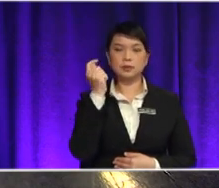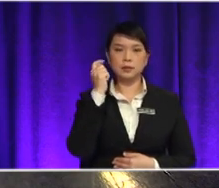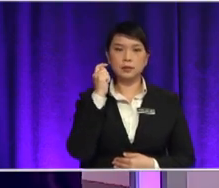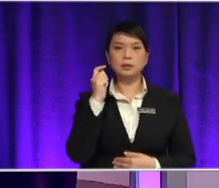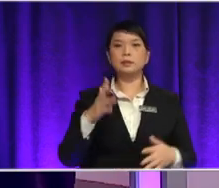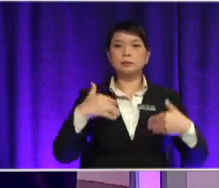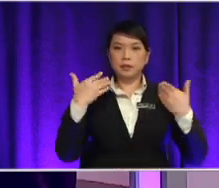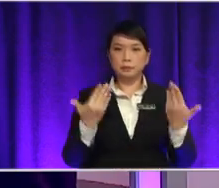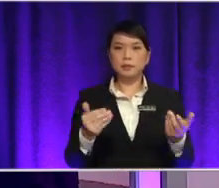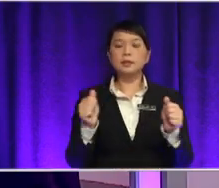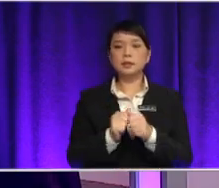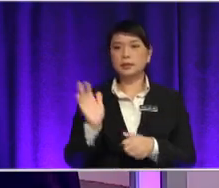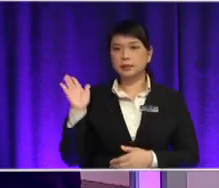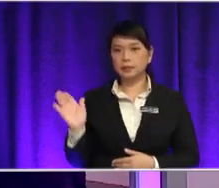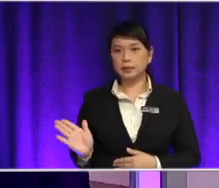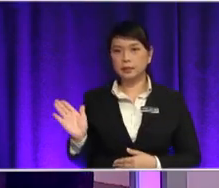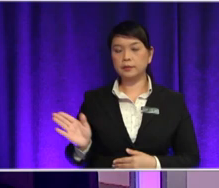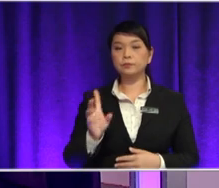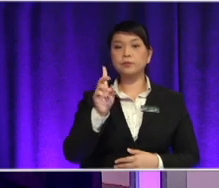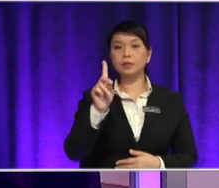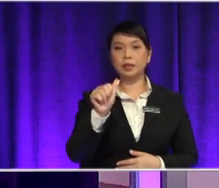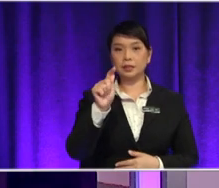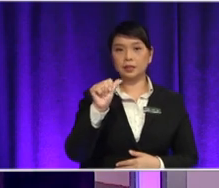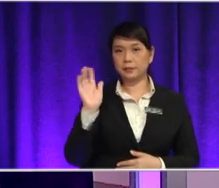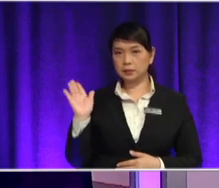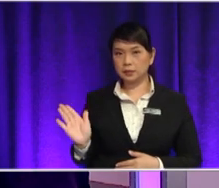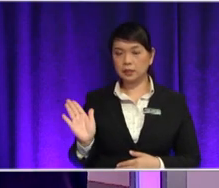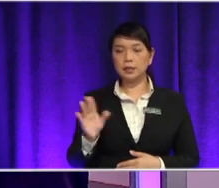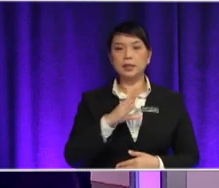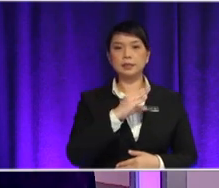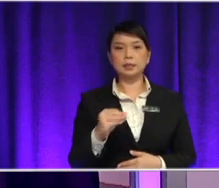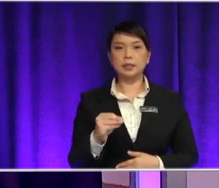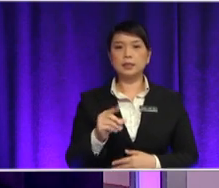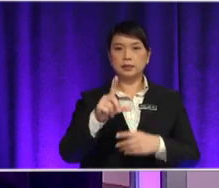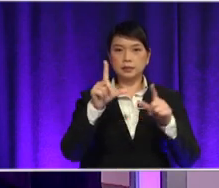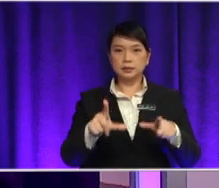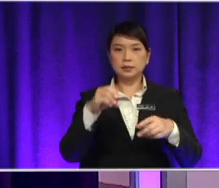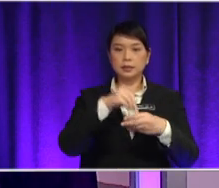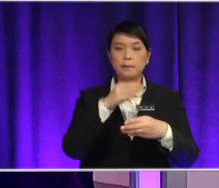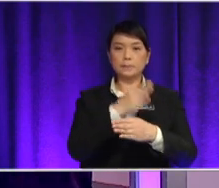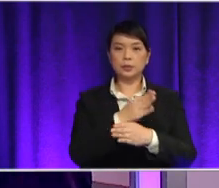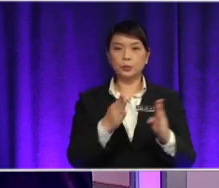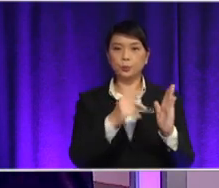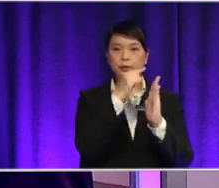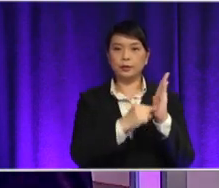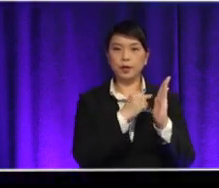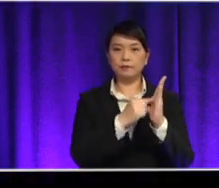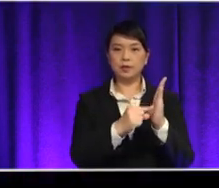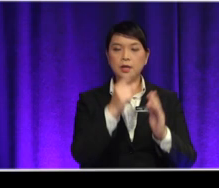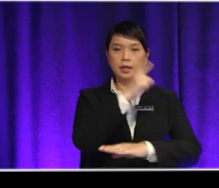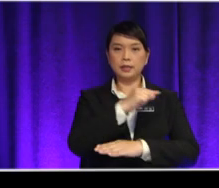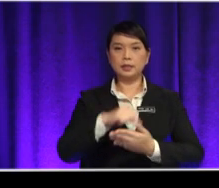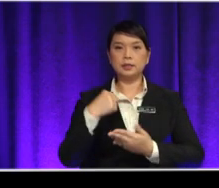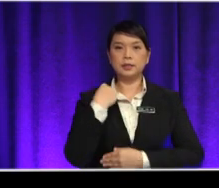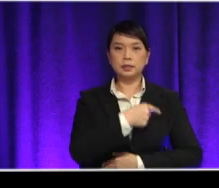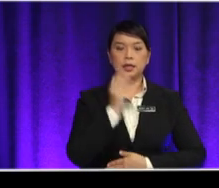banyak kita nak tafsirkan dia dalam bentuk graf. Dan hari ini kita akan belajar dua jenis graf, iaitu graf